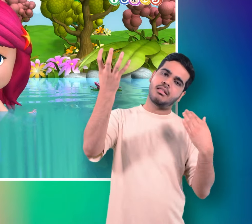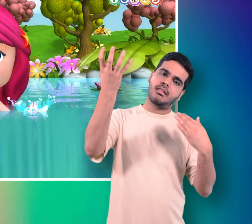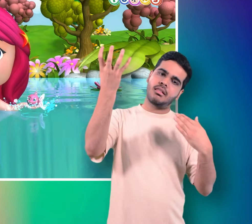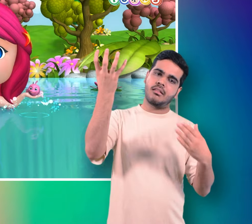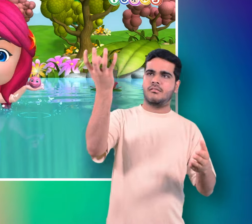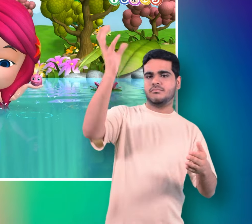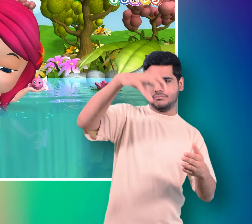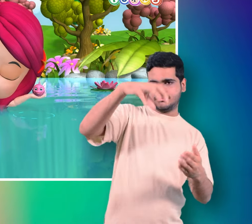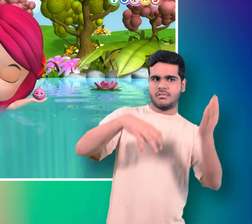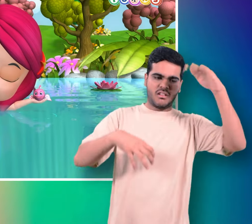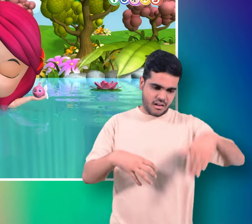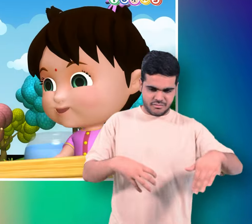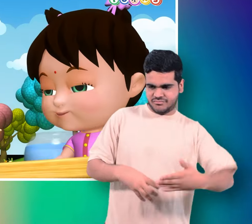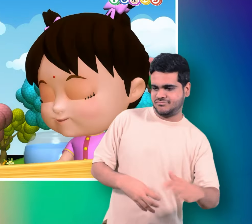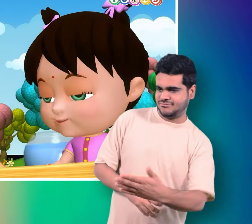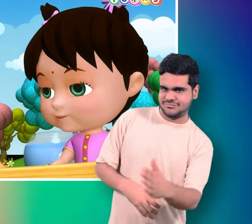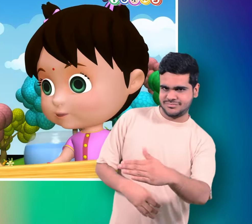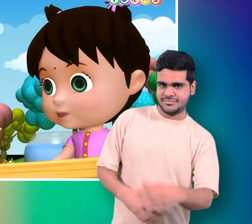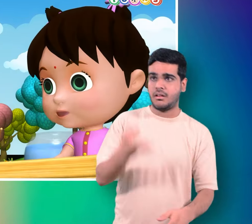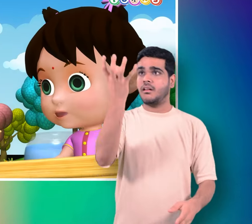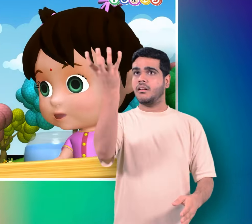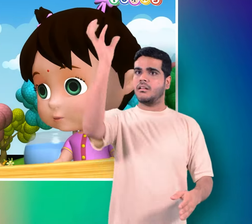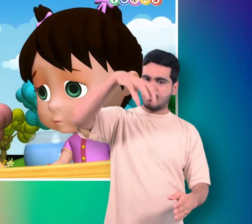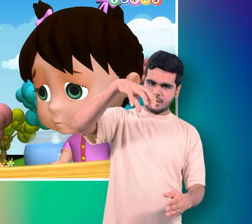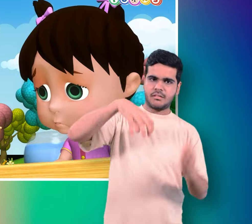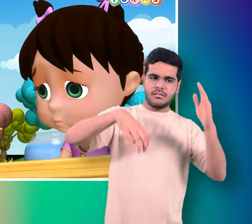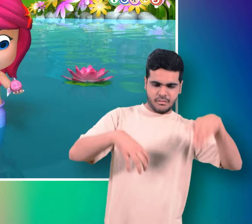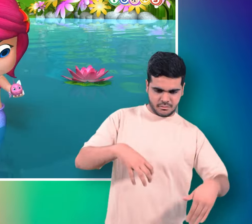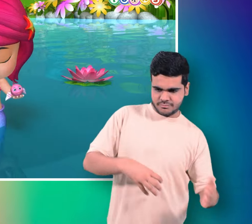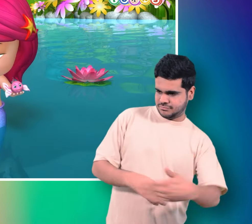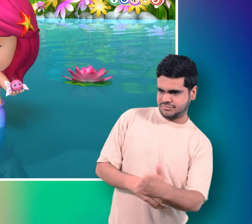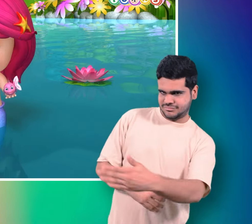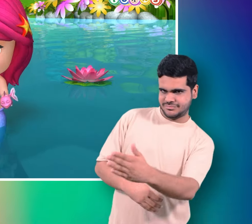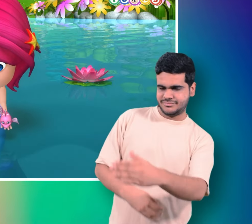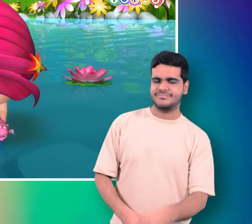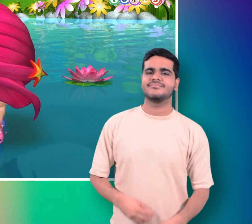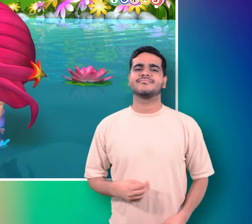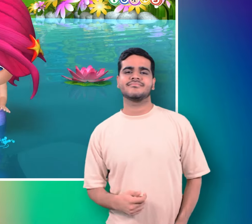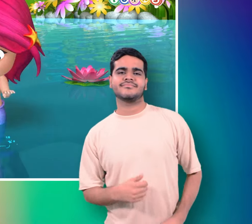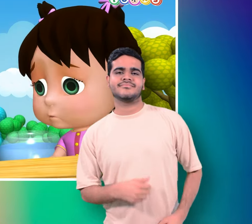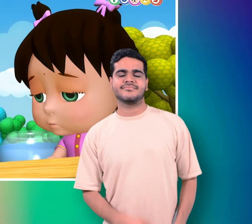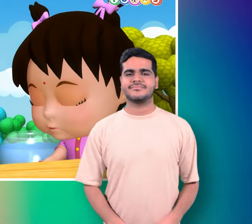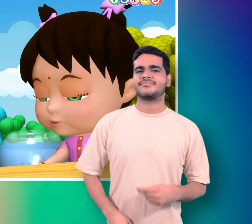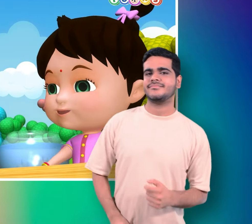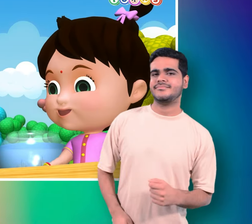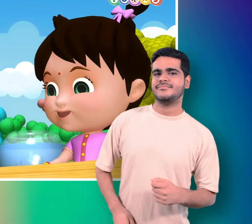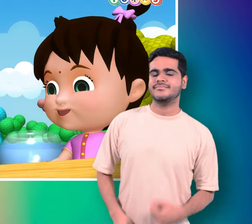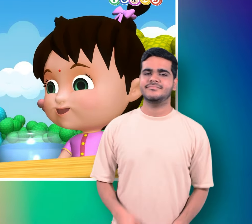बाहर निकालो तो मिर जाएगी पानी में डालो तो तैर जाएगी पानी में डालो तो तैर